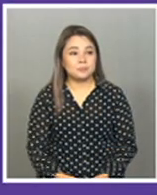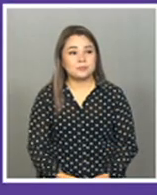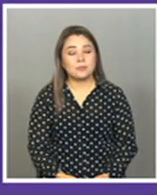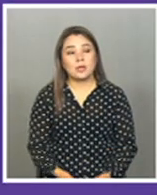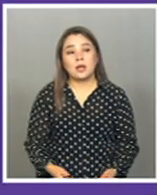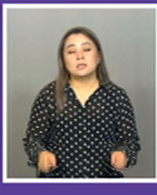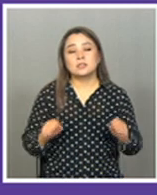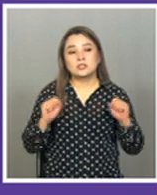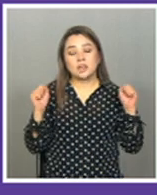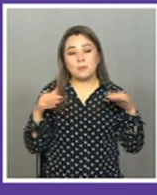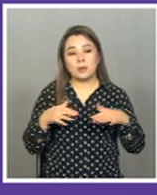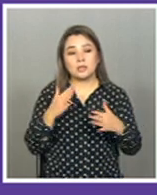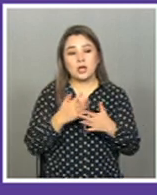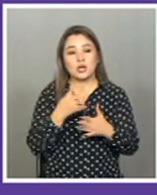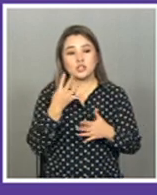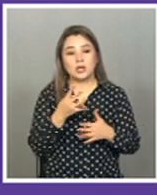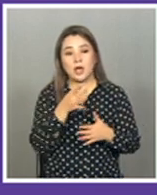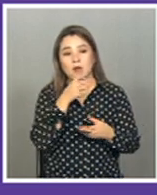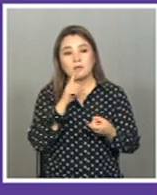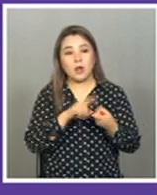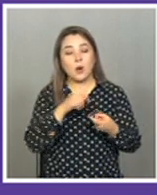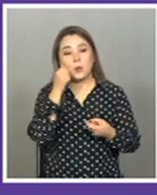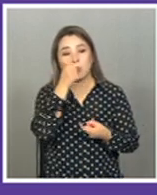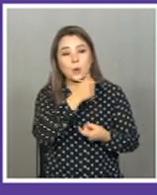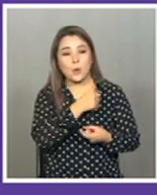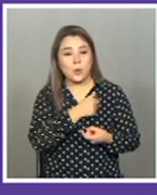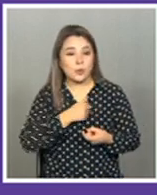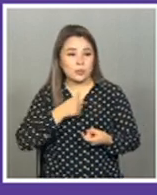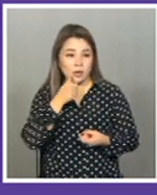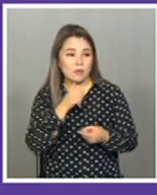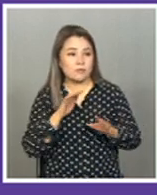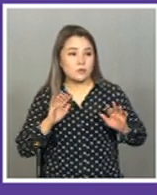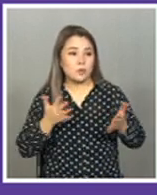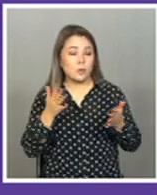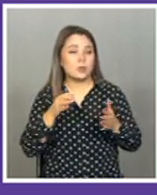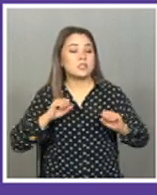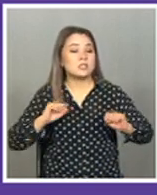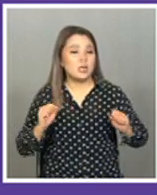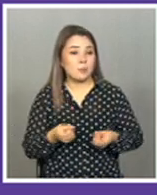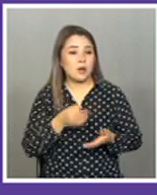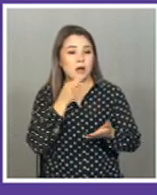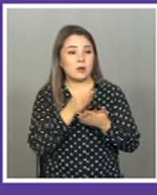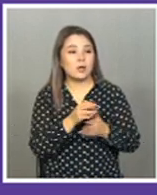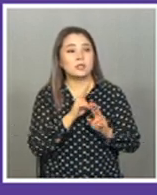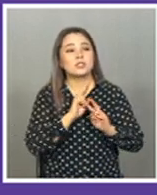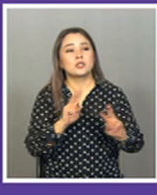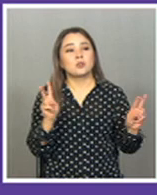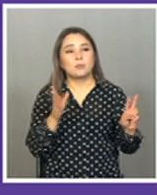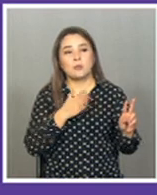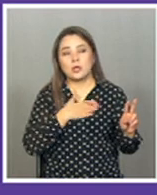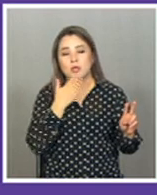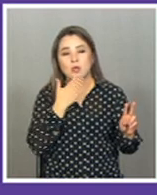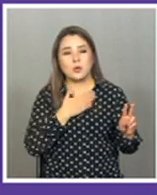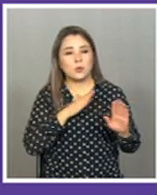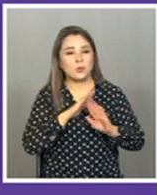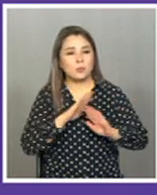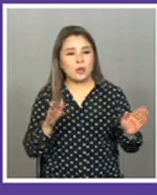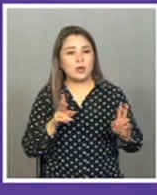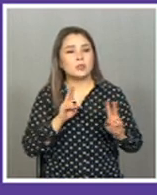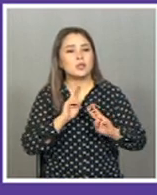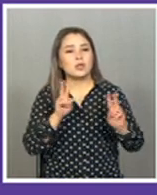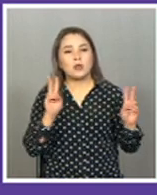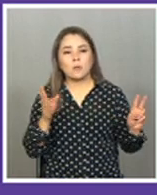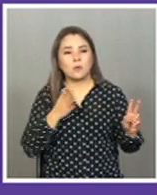Собрались вместе четыре времени года. Вдруг зима говорит: «Никто меня не любит, никому я